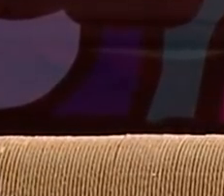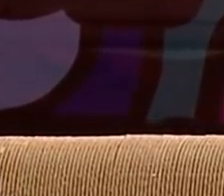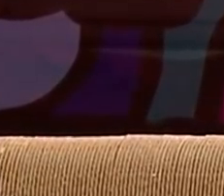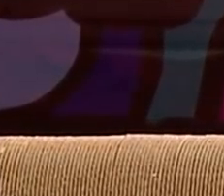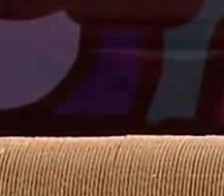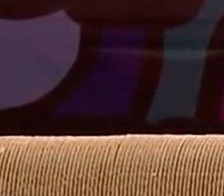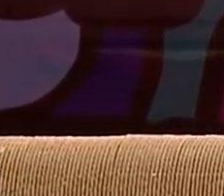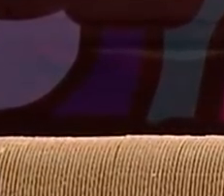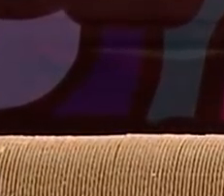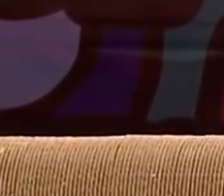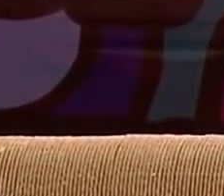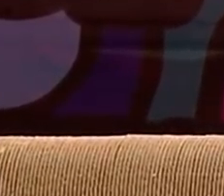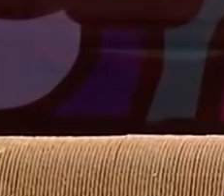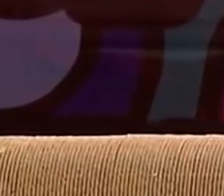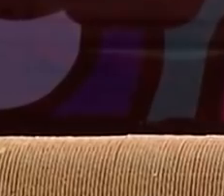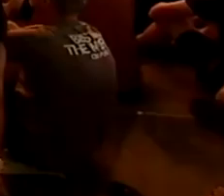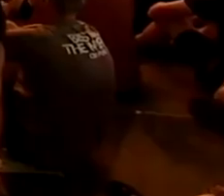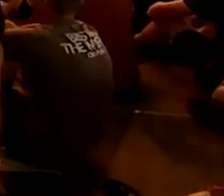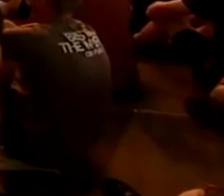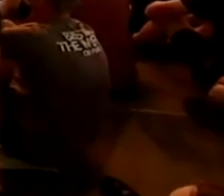taką stronę, która się nazywa